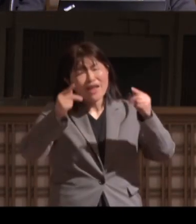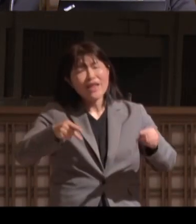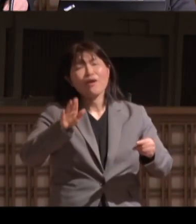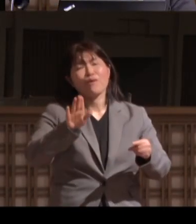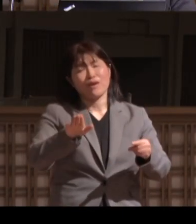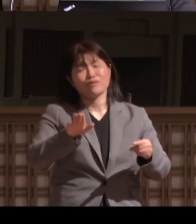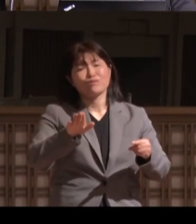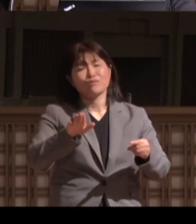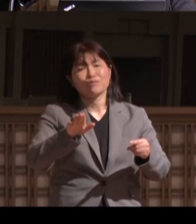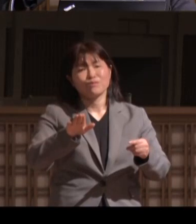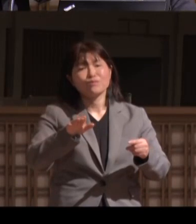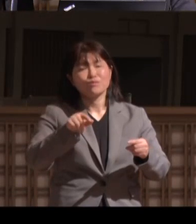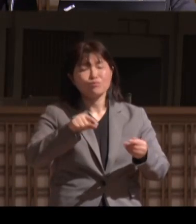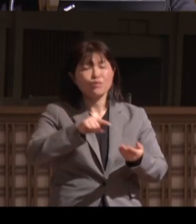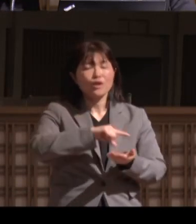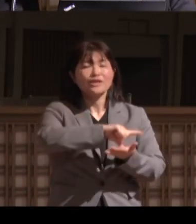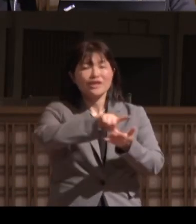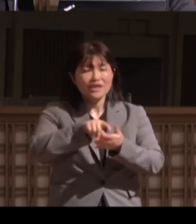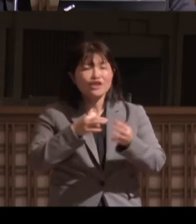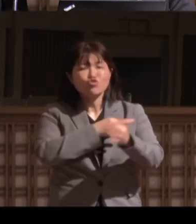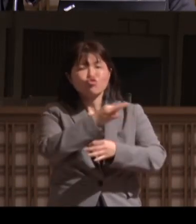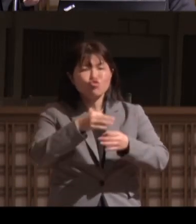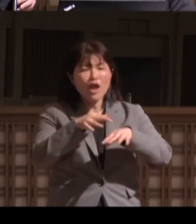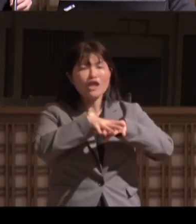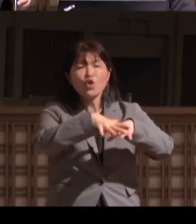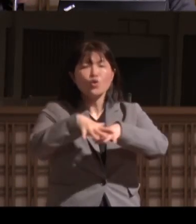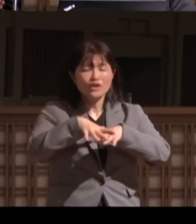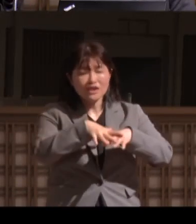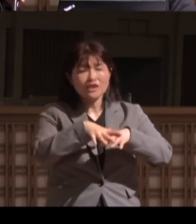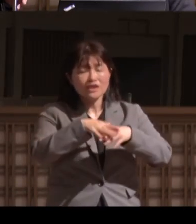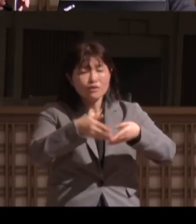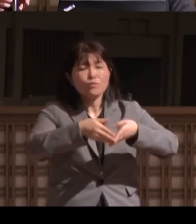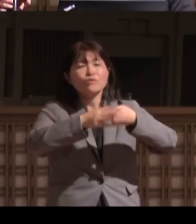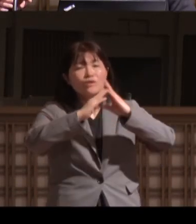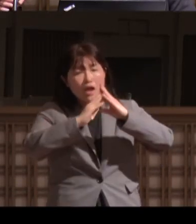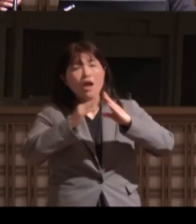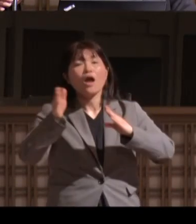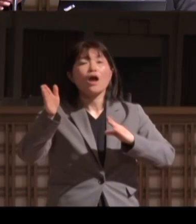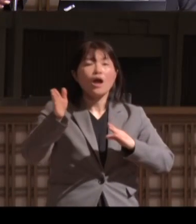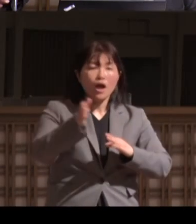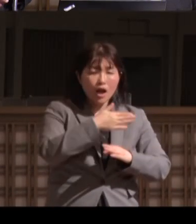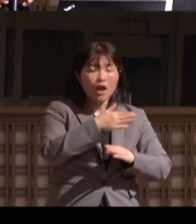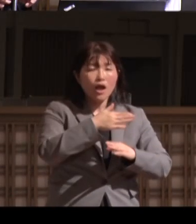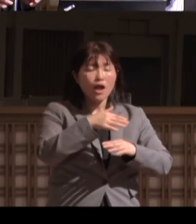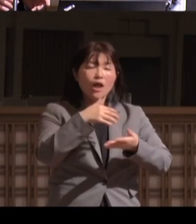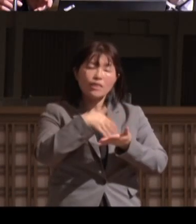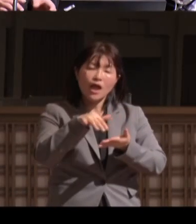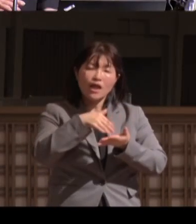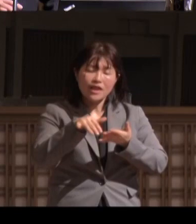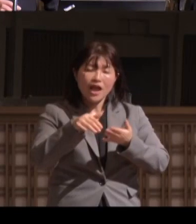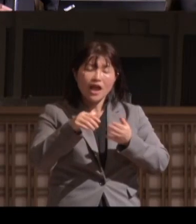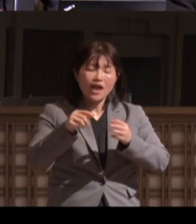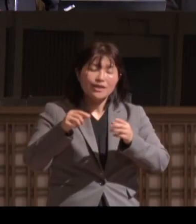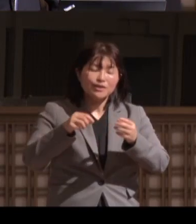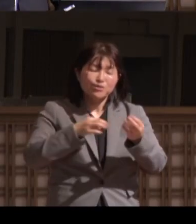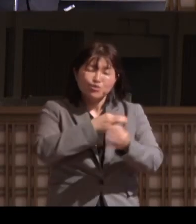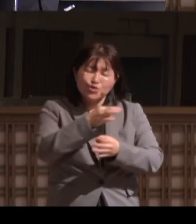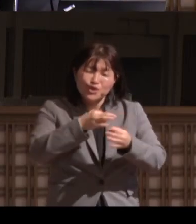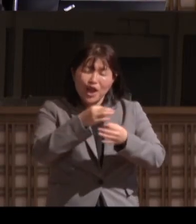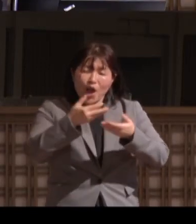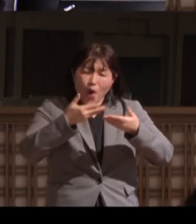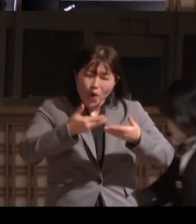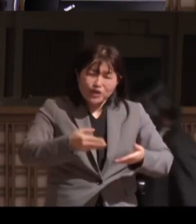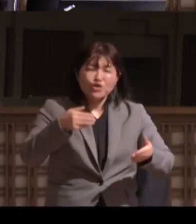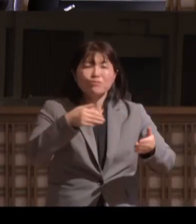がまずこの地域運営組織をですねま立ち上げてから大体安定するまでですねありがとう